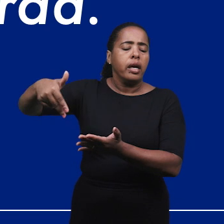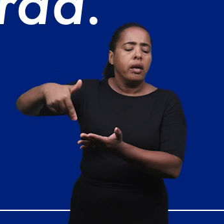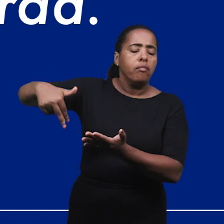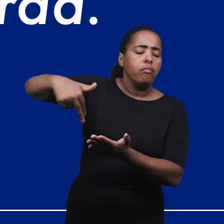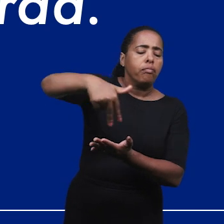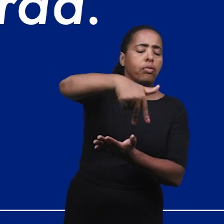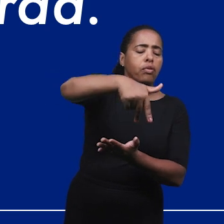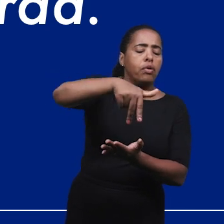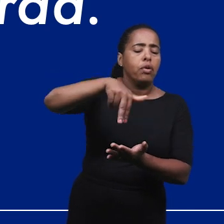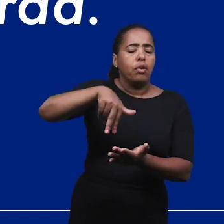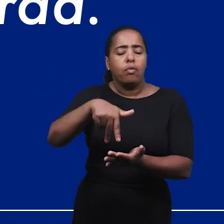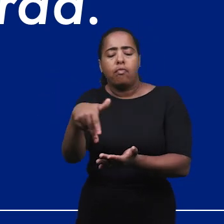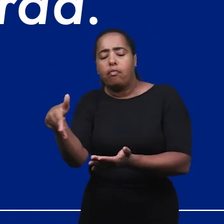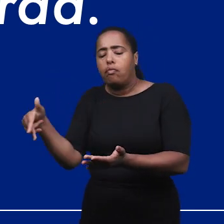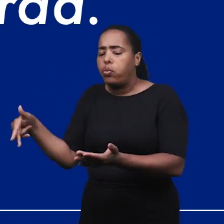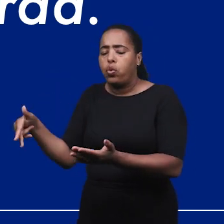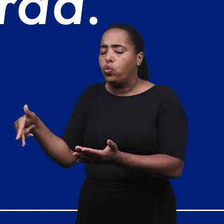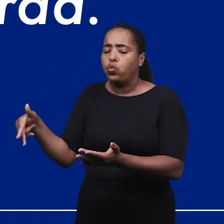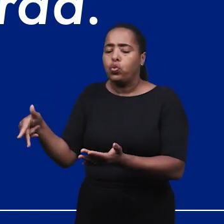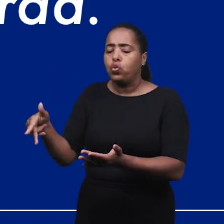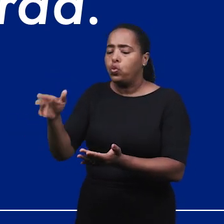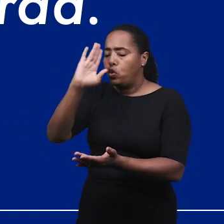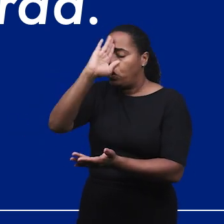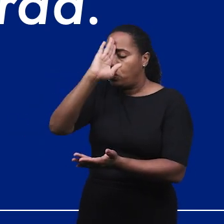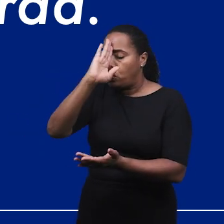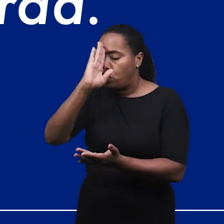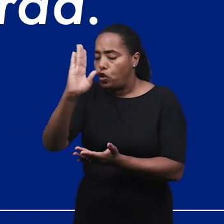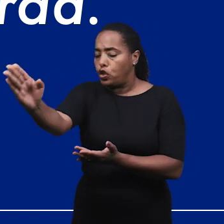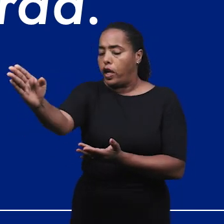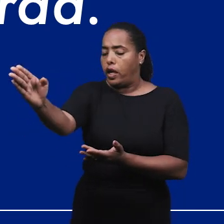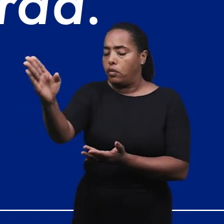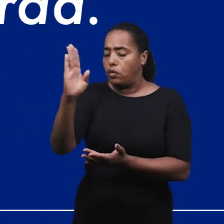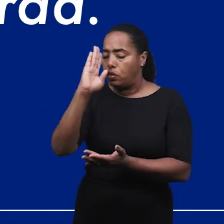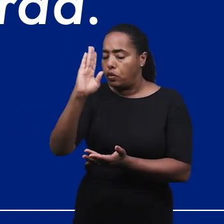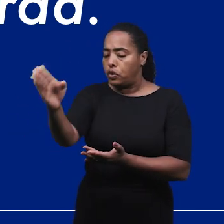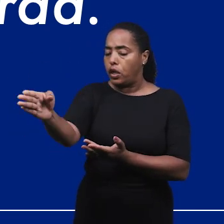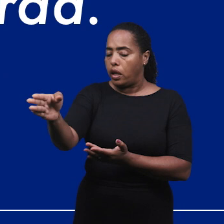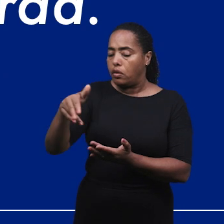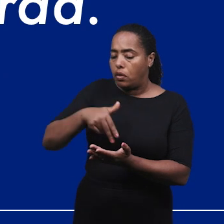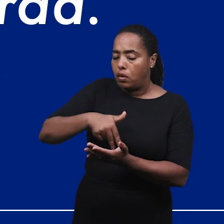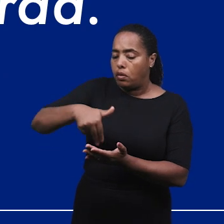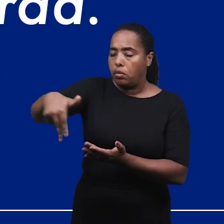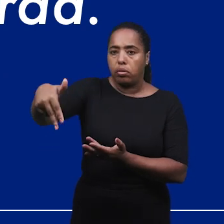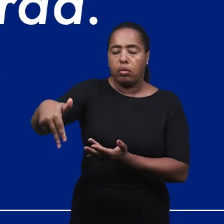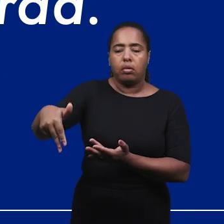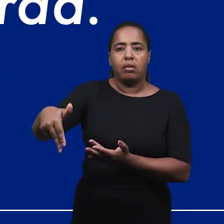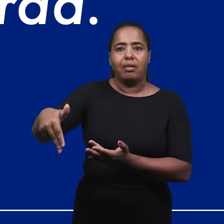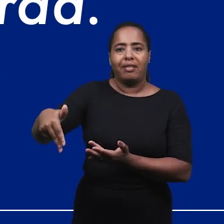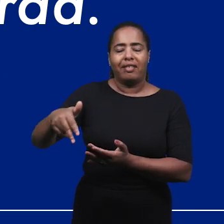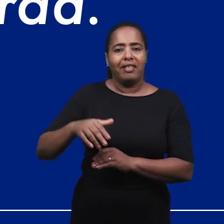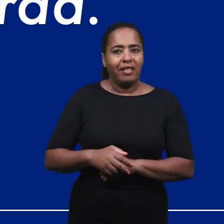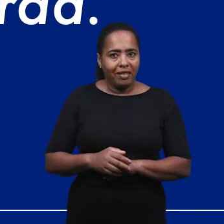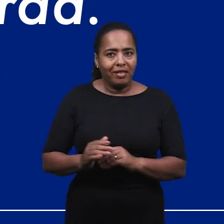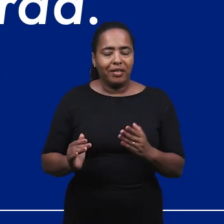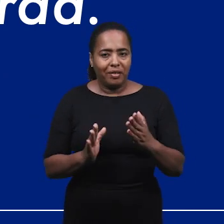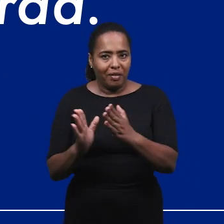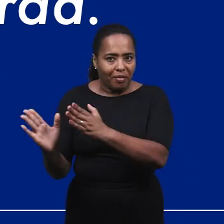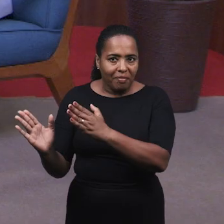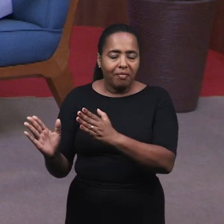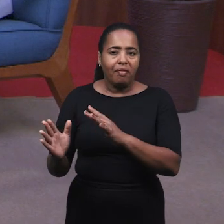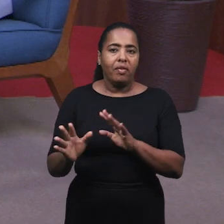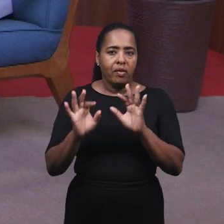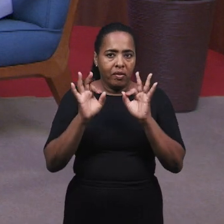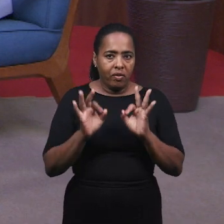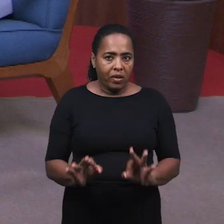sans vous dévier ni à droite ni à gauche. Donc voici le chemin, tout va bien.